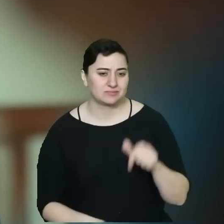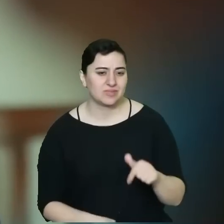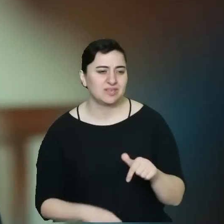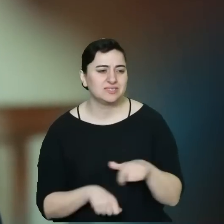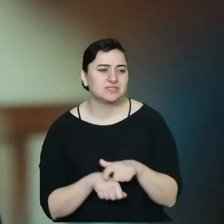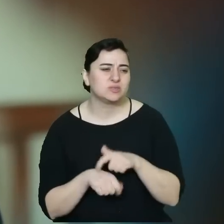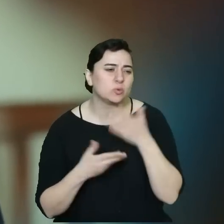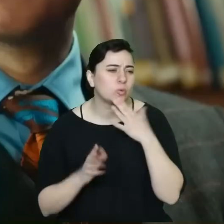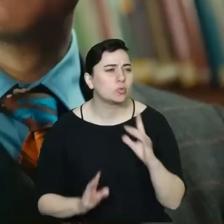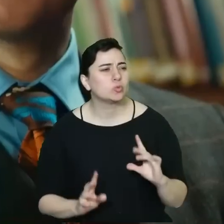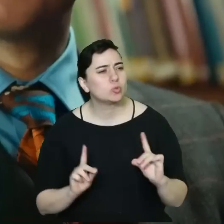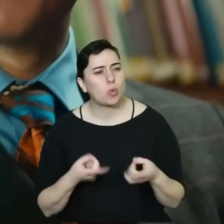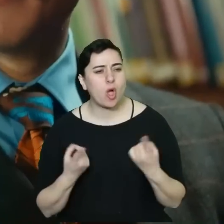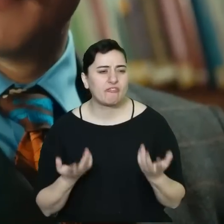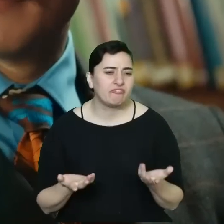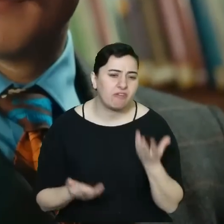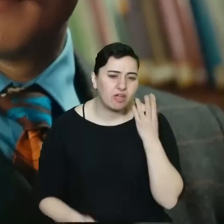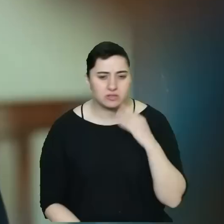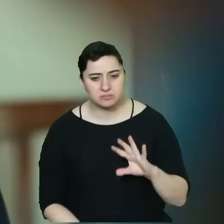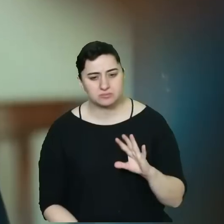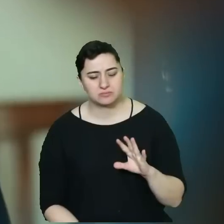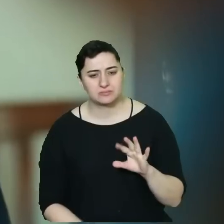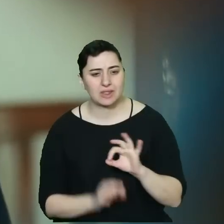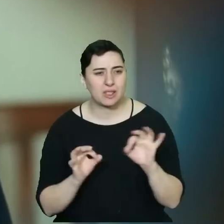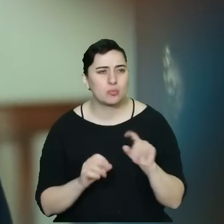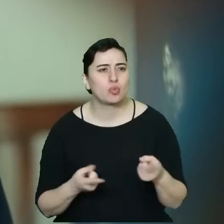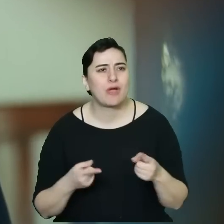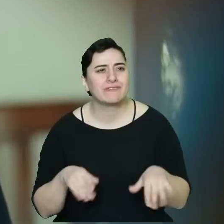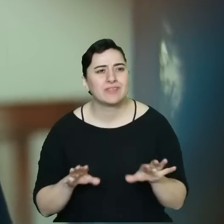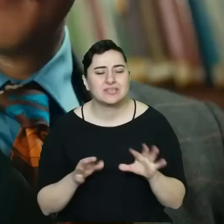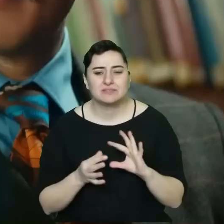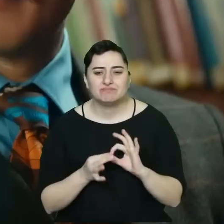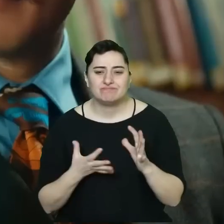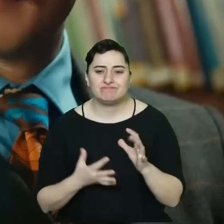sinir diyemem. Tuhaflık. Onun da adı tam tuhaflık değil de.